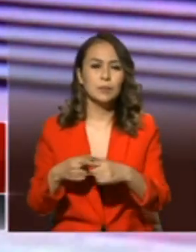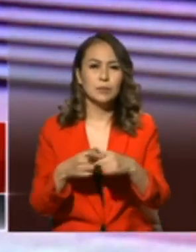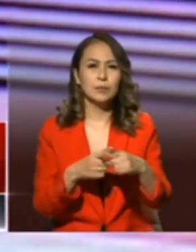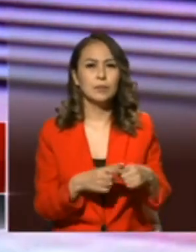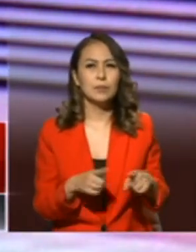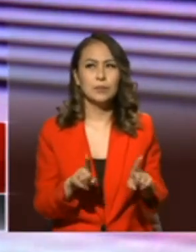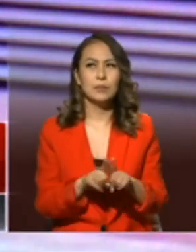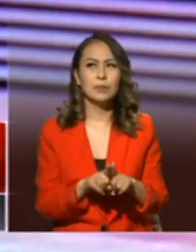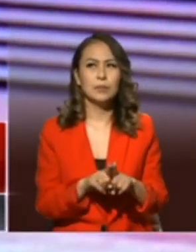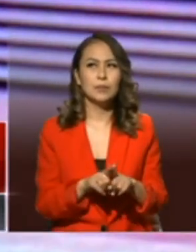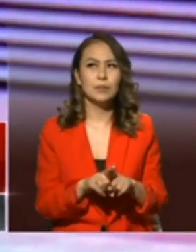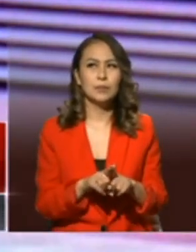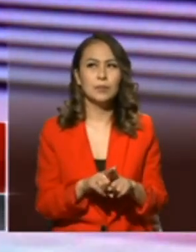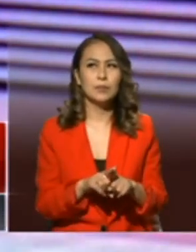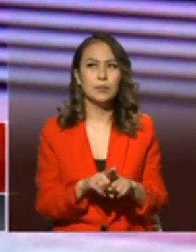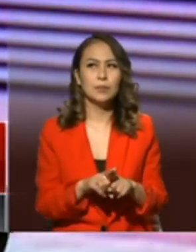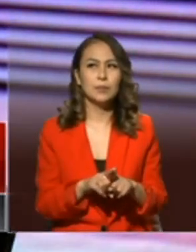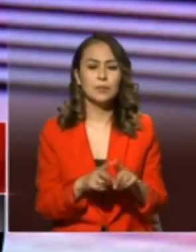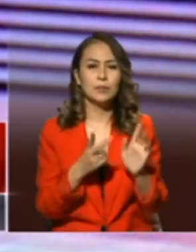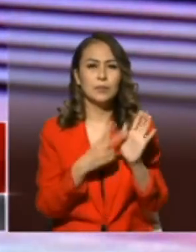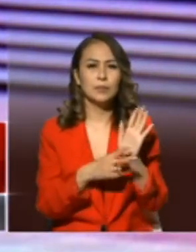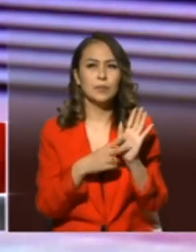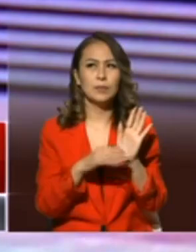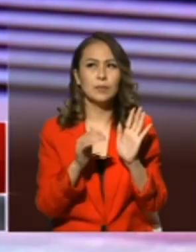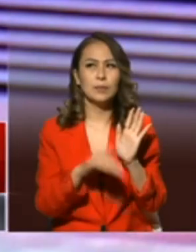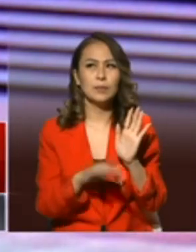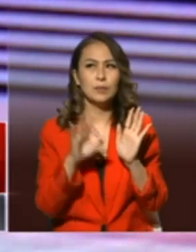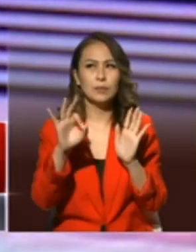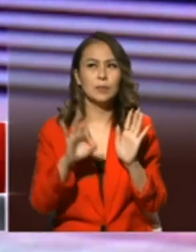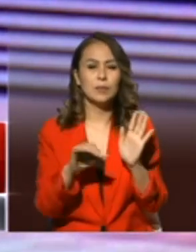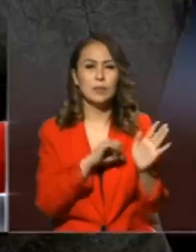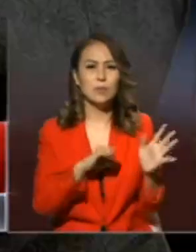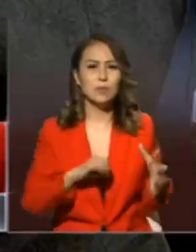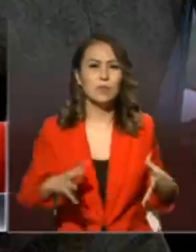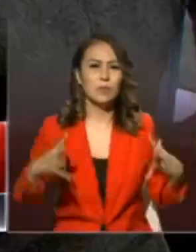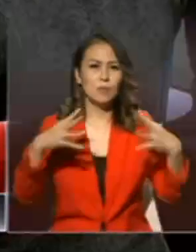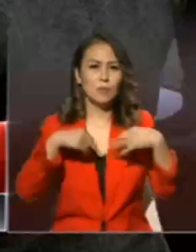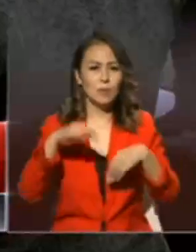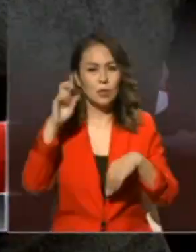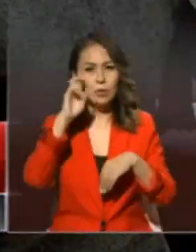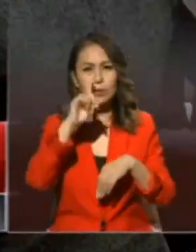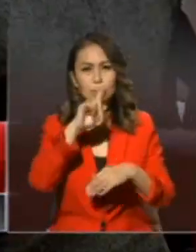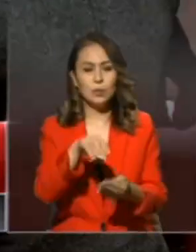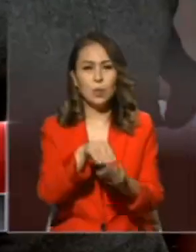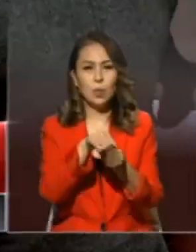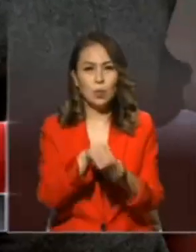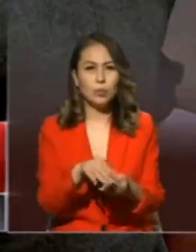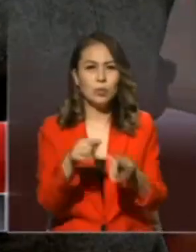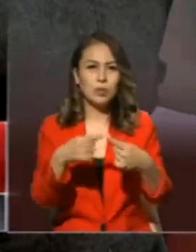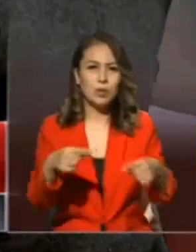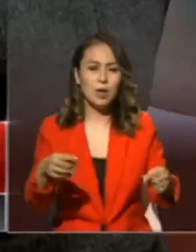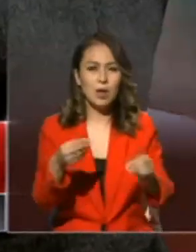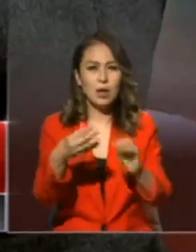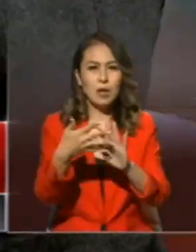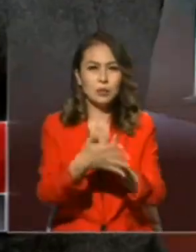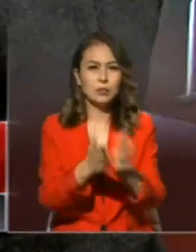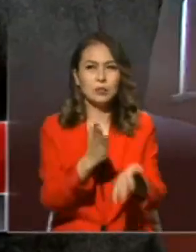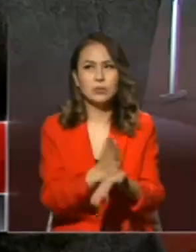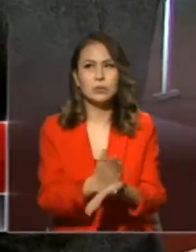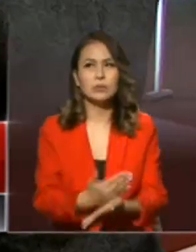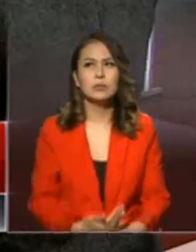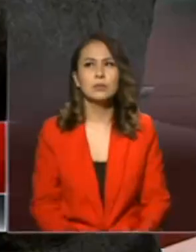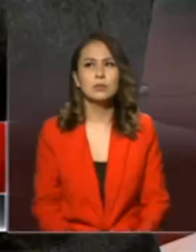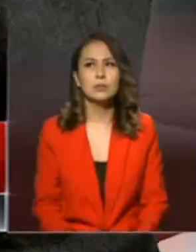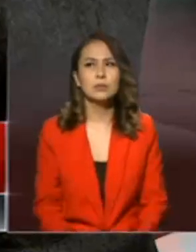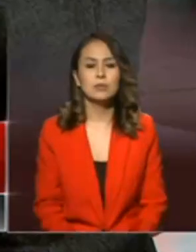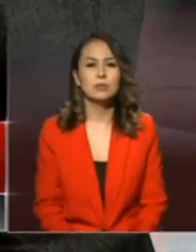айтайын, барлық нәрседен осы 70 мың долларын бәрін мемлекет өзі ала бермейді ғой. Себебі ол адамның көмегі бар, басқа да расходтары бар ғой. Жоқ, ол алып